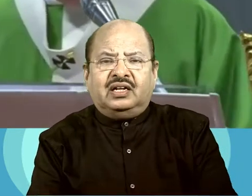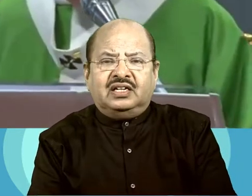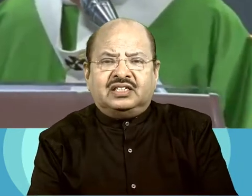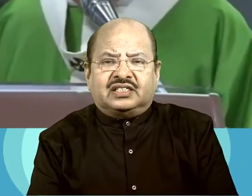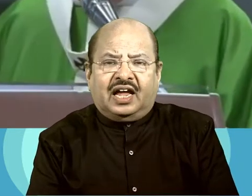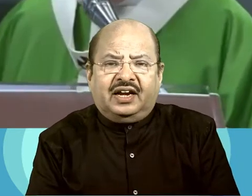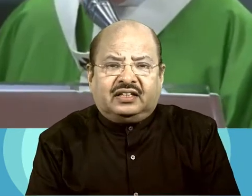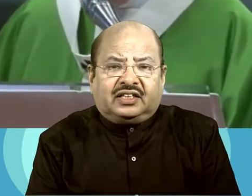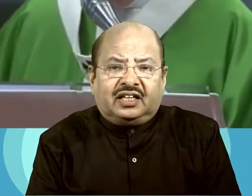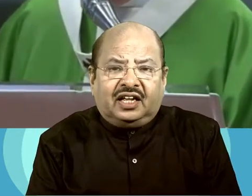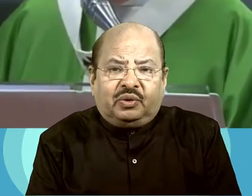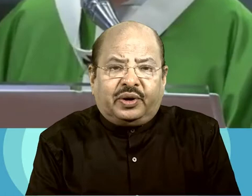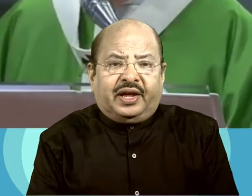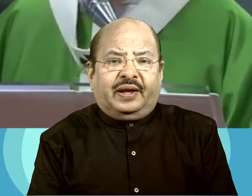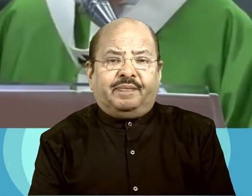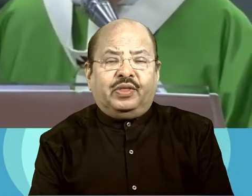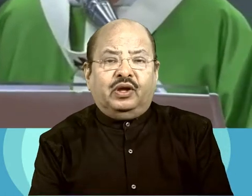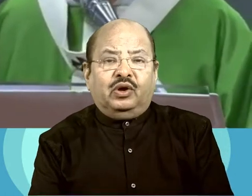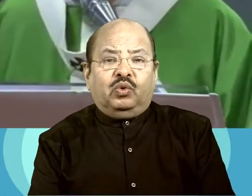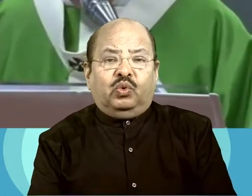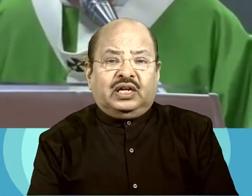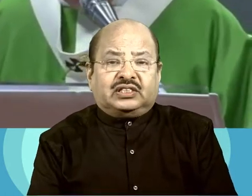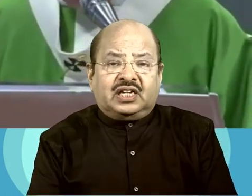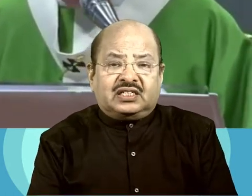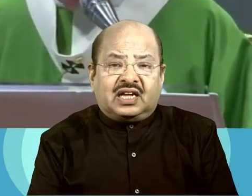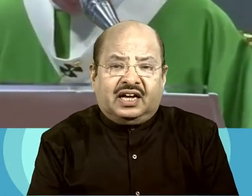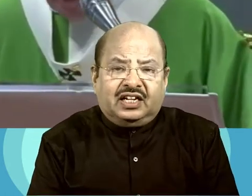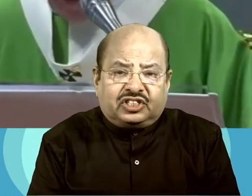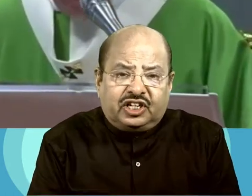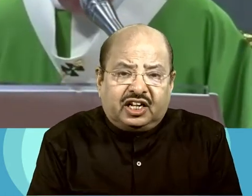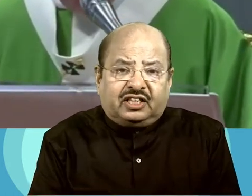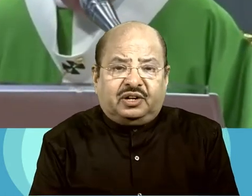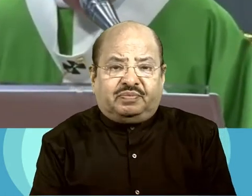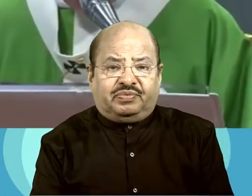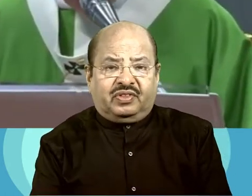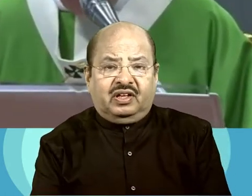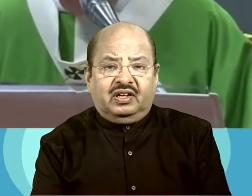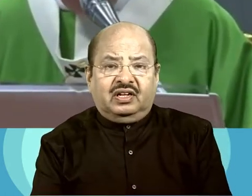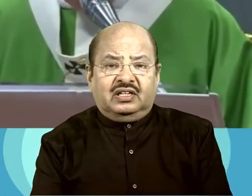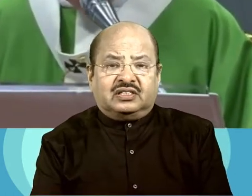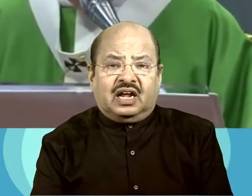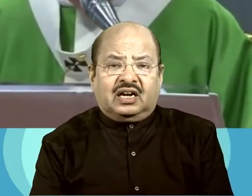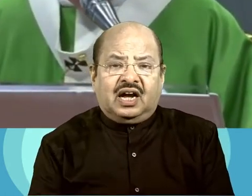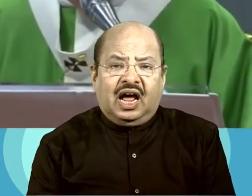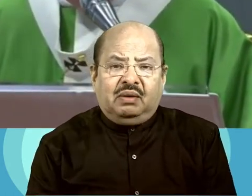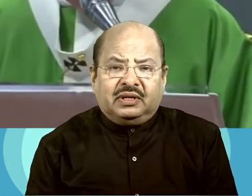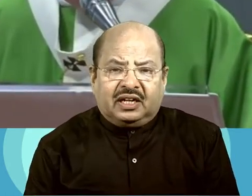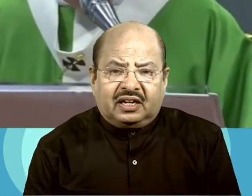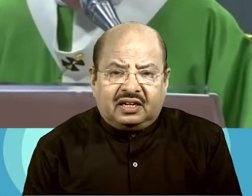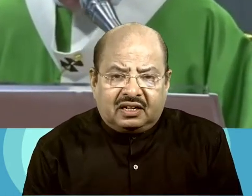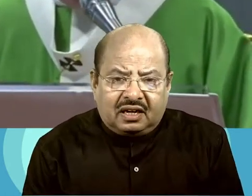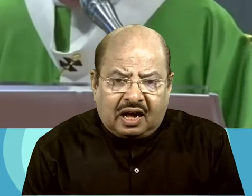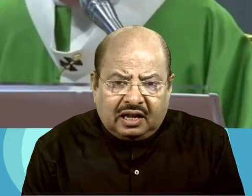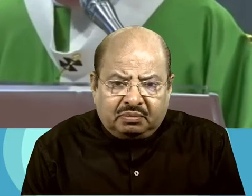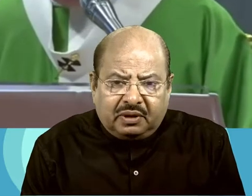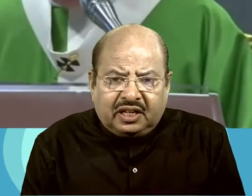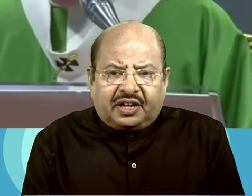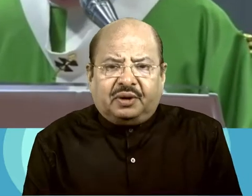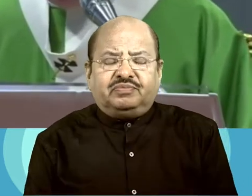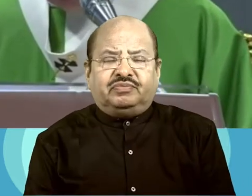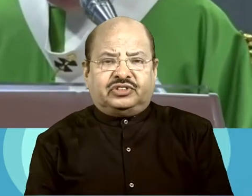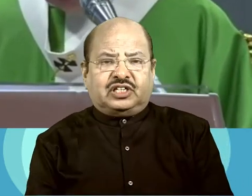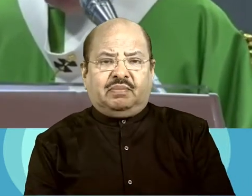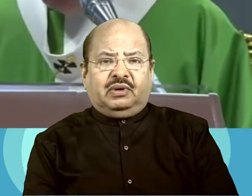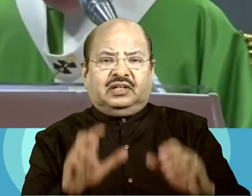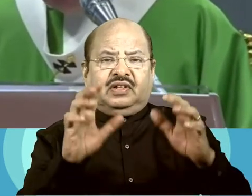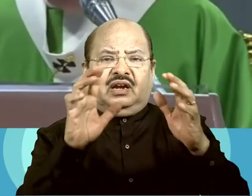ആരംഭിക്കാനുള്ള സന്നദ്ധതയോടെ ഉറച്ച സഹനശീലത്തിനും സർഗാത്മത